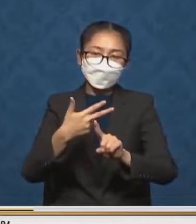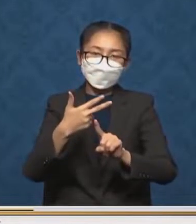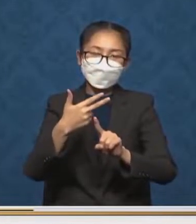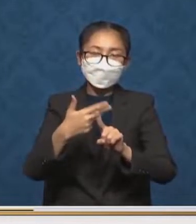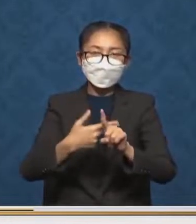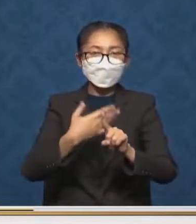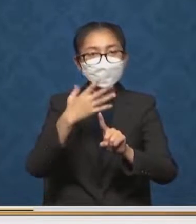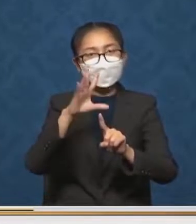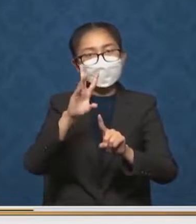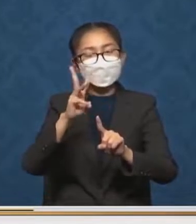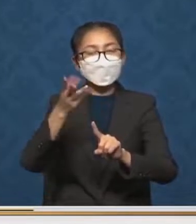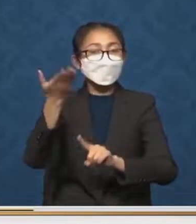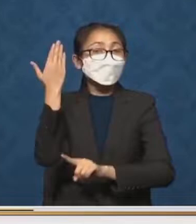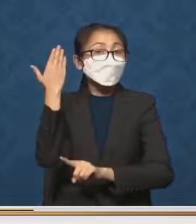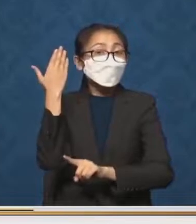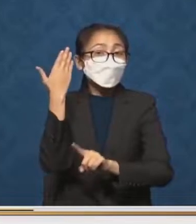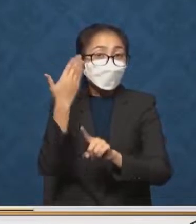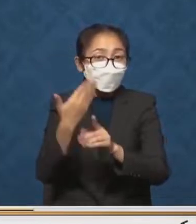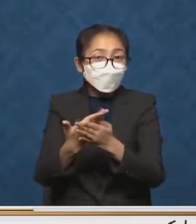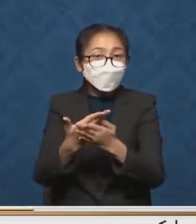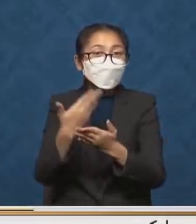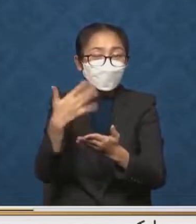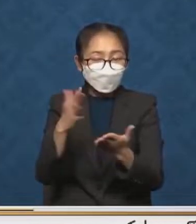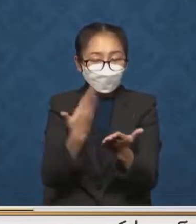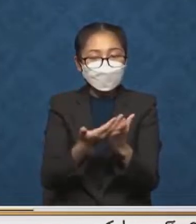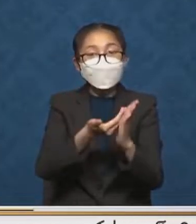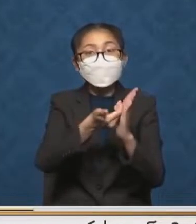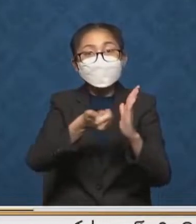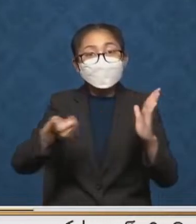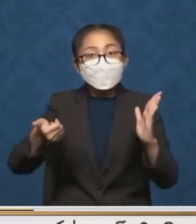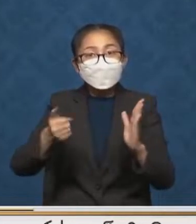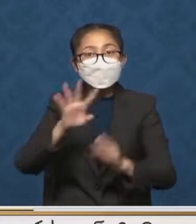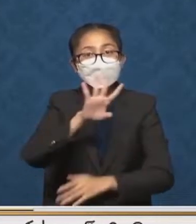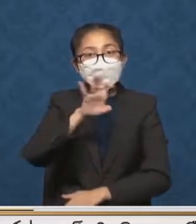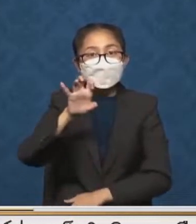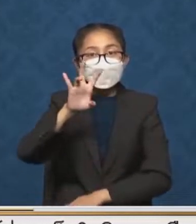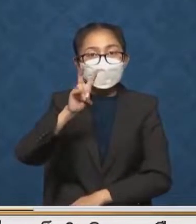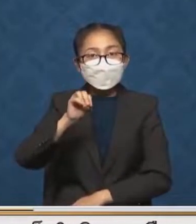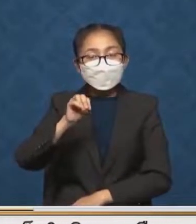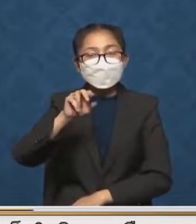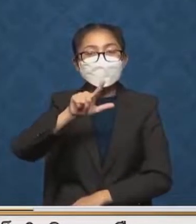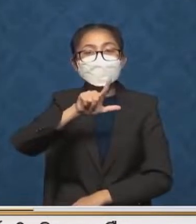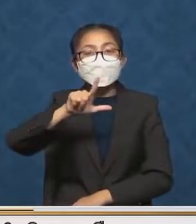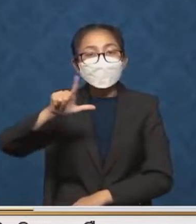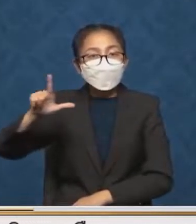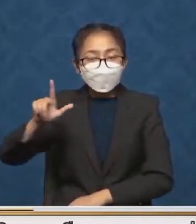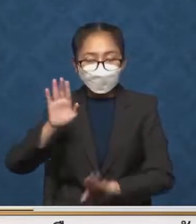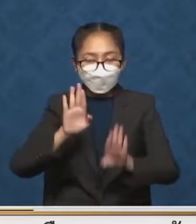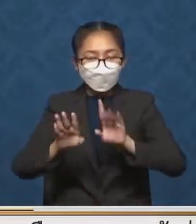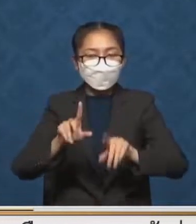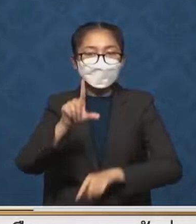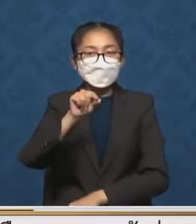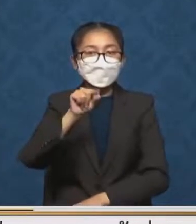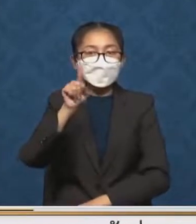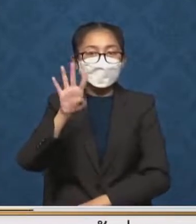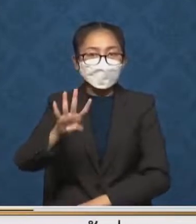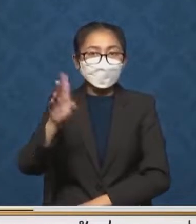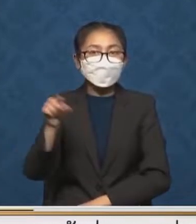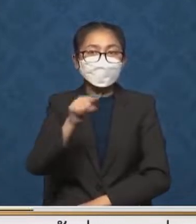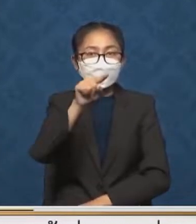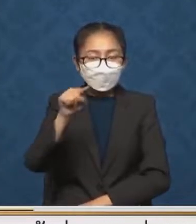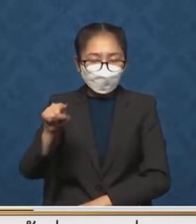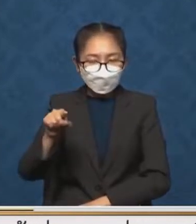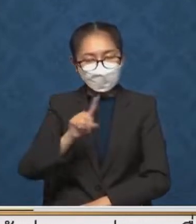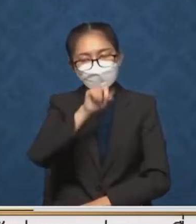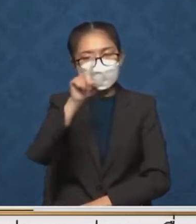ประณแล้วกพบว่ามีการเบิกจายไปแล้วเพียง 470 ล้านหรอเพียง 24% เทานั้นจึเกิ